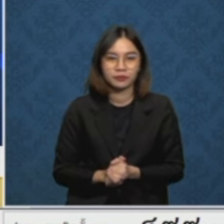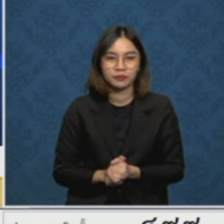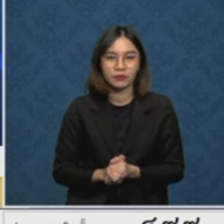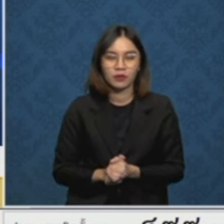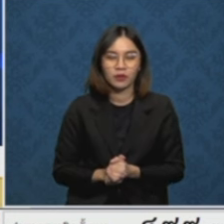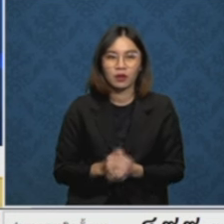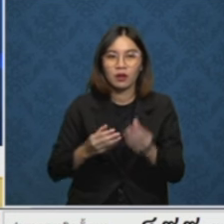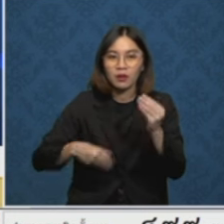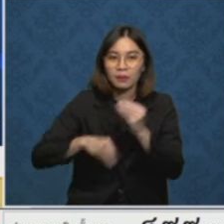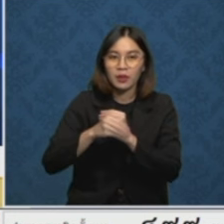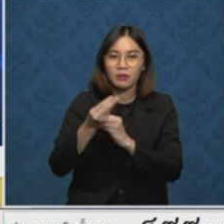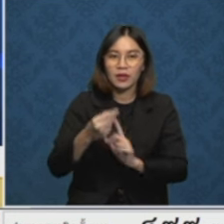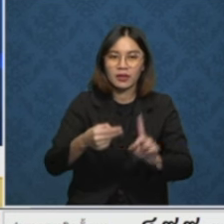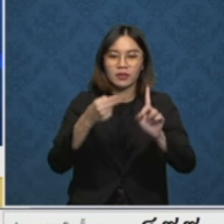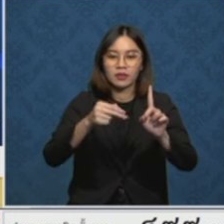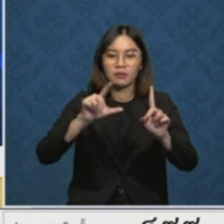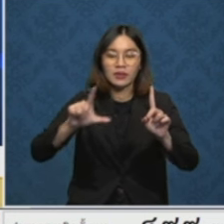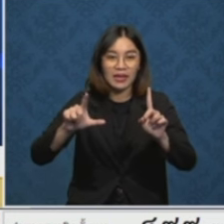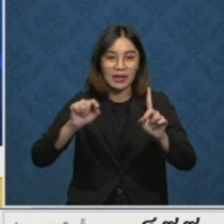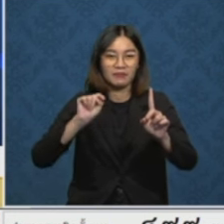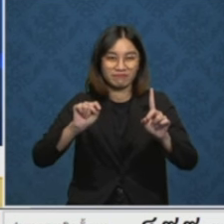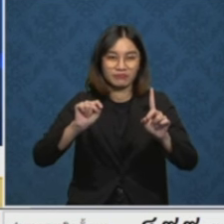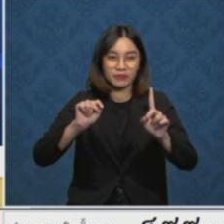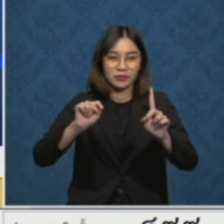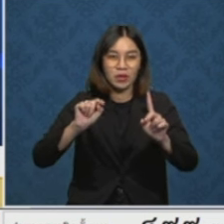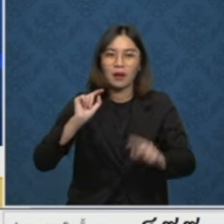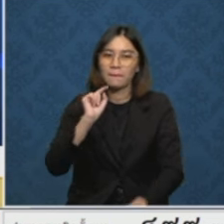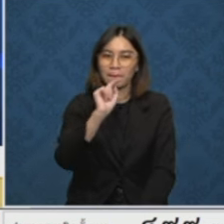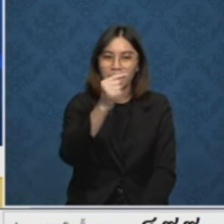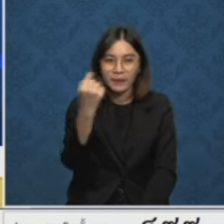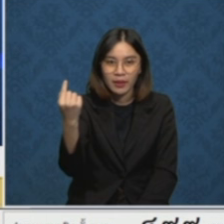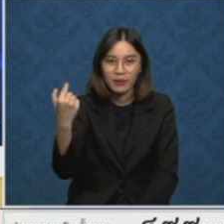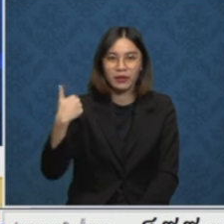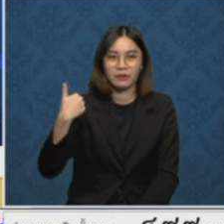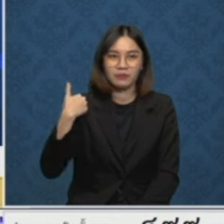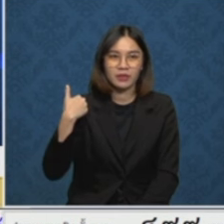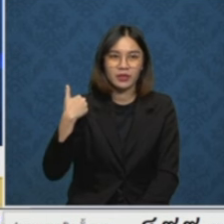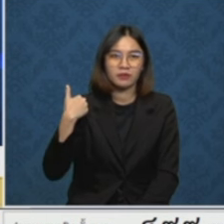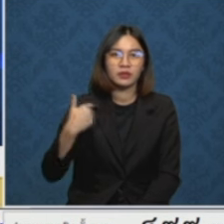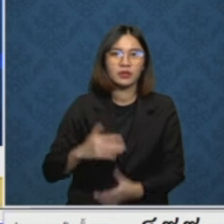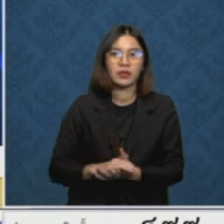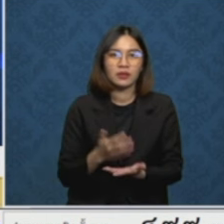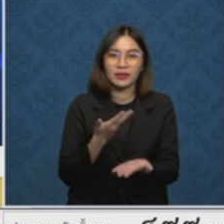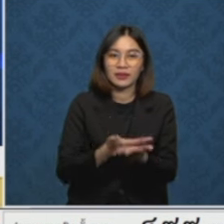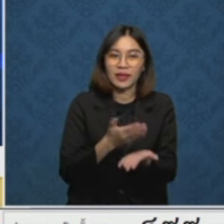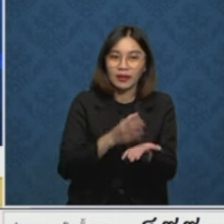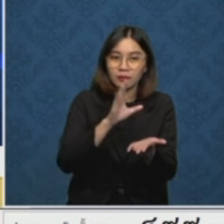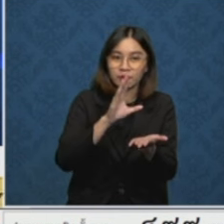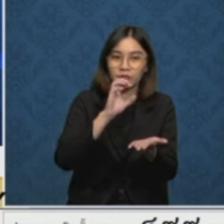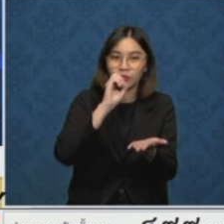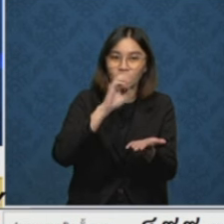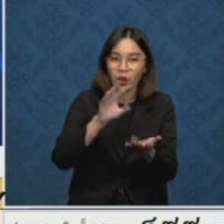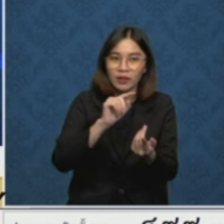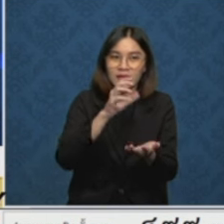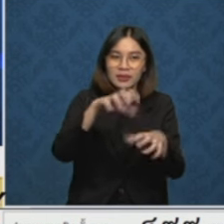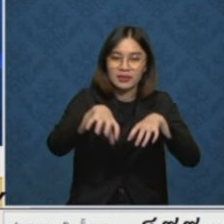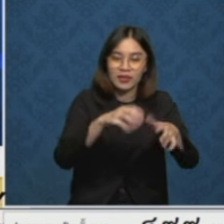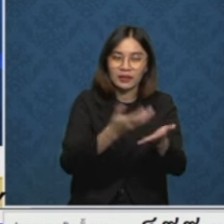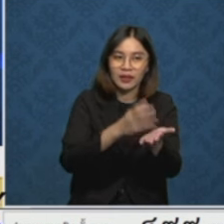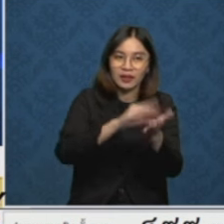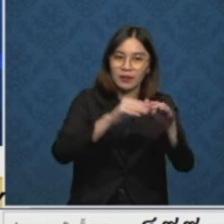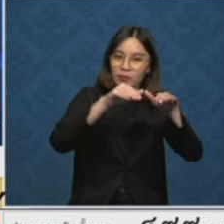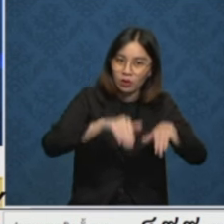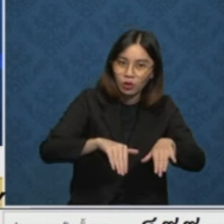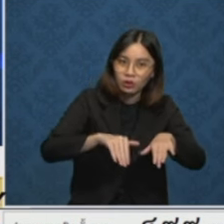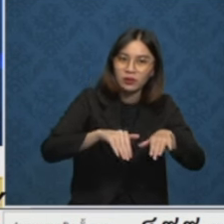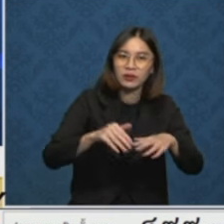และที่เพิ่มมา 10,000 ล้านบาทตามที่บอกนี่มันคือของใหม่ล้วนๆนะคะไม่ได้มีของเก่าไม่ได้เก็บไม่ได้บอกว่าจัดเก็บได้น้อยลง